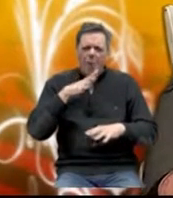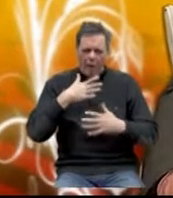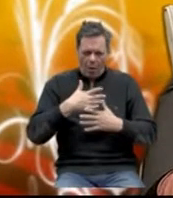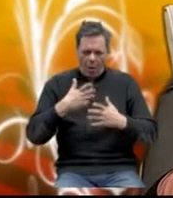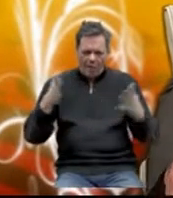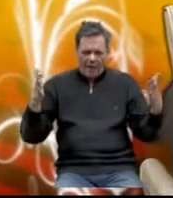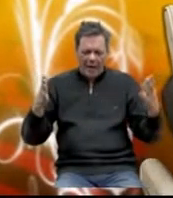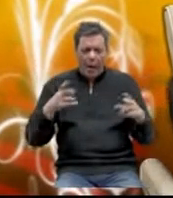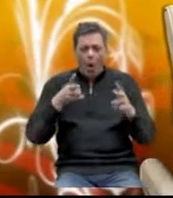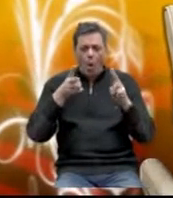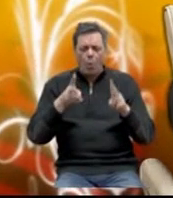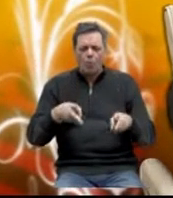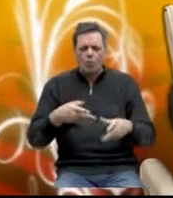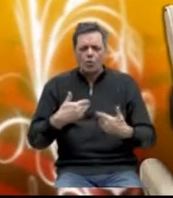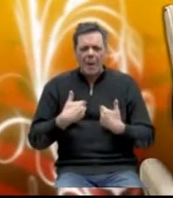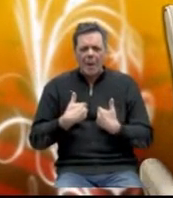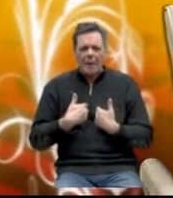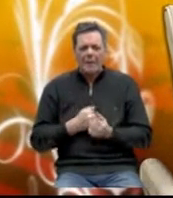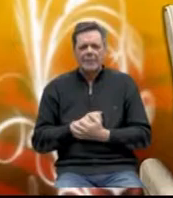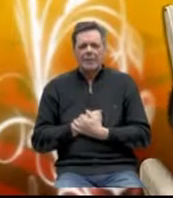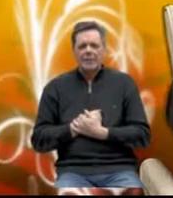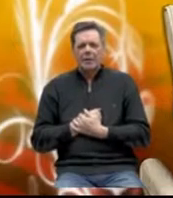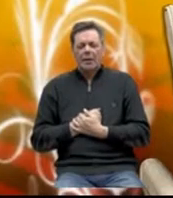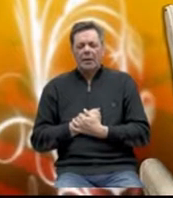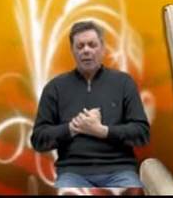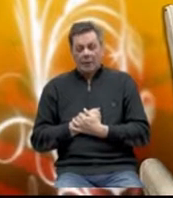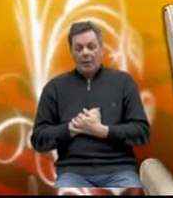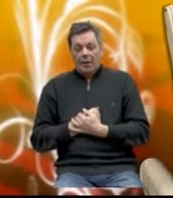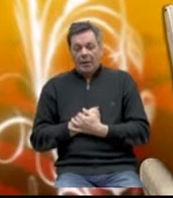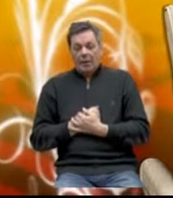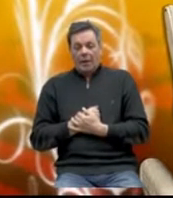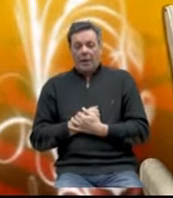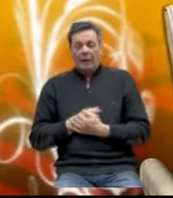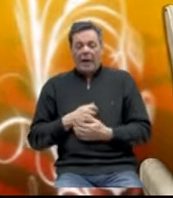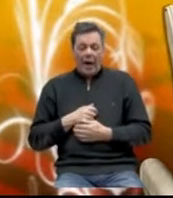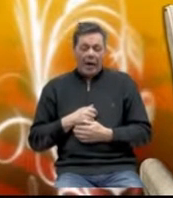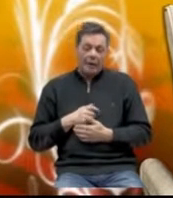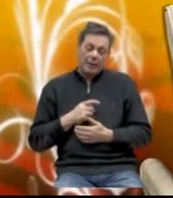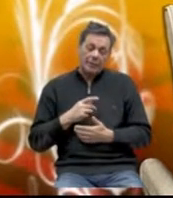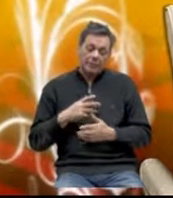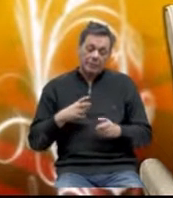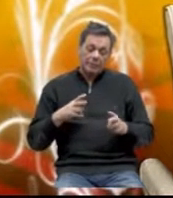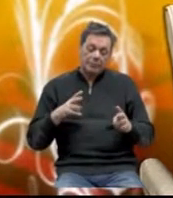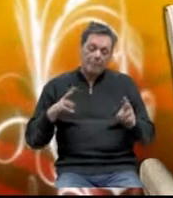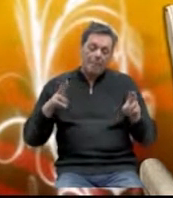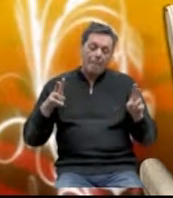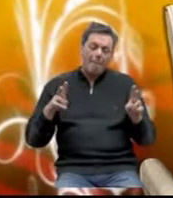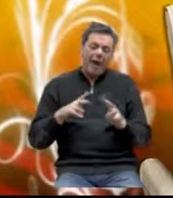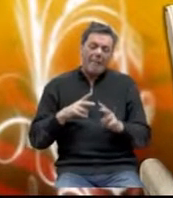otvara, omogućujući nam da zapravo idemo manje sa sistemom pokušaja,